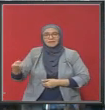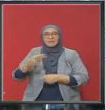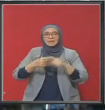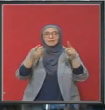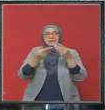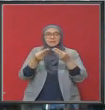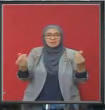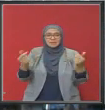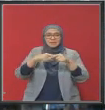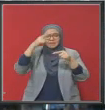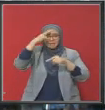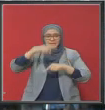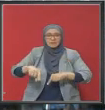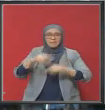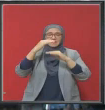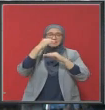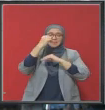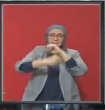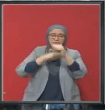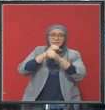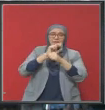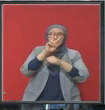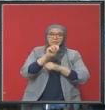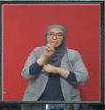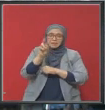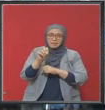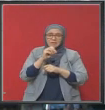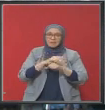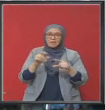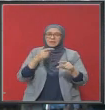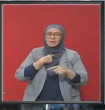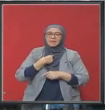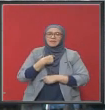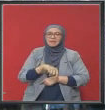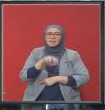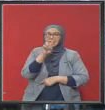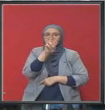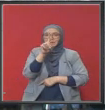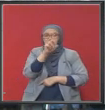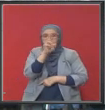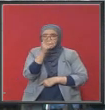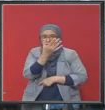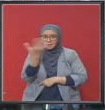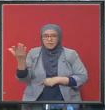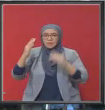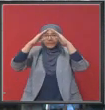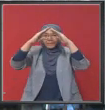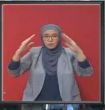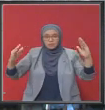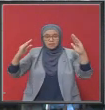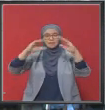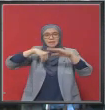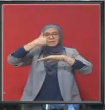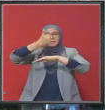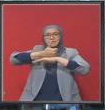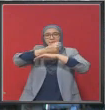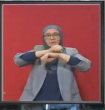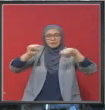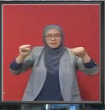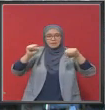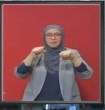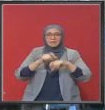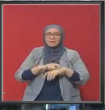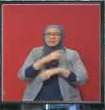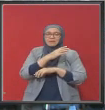ternyata ngebantu tipe kasih yang belum at-tanzil batu Sebenarnya ada di dalam